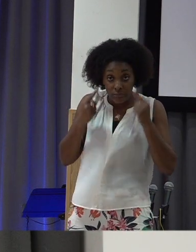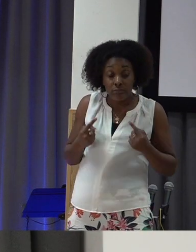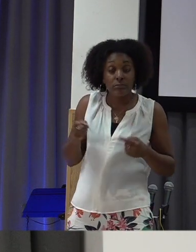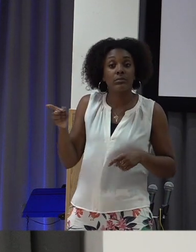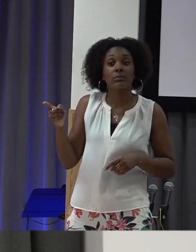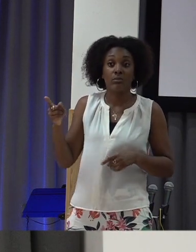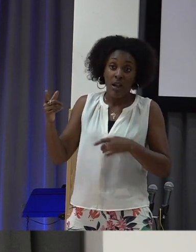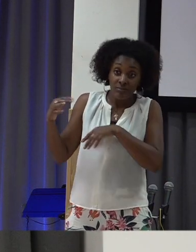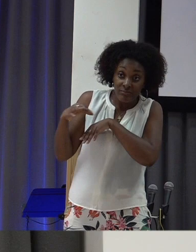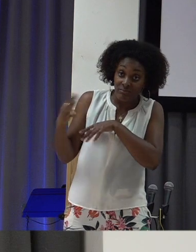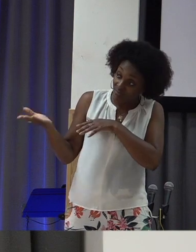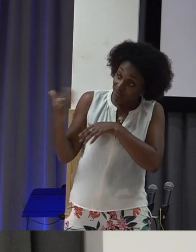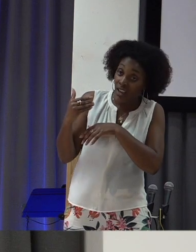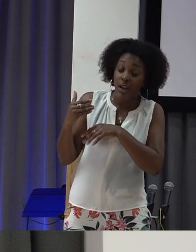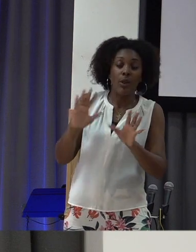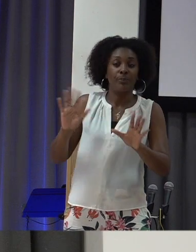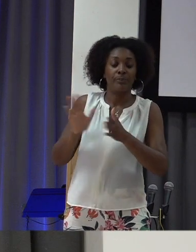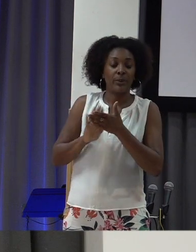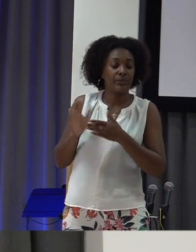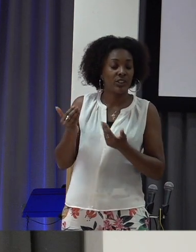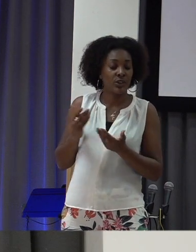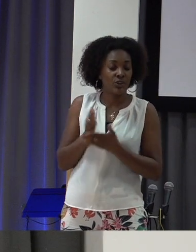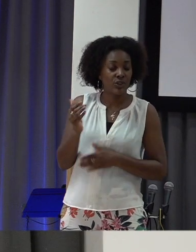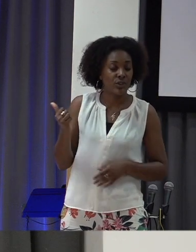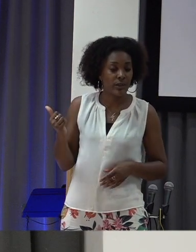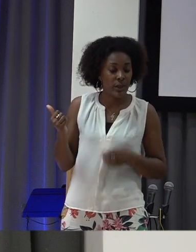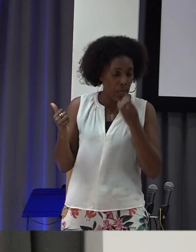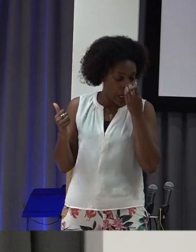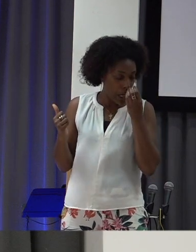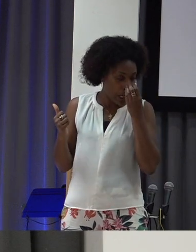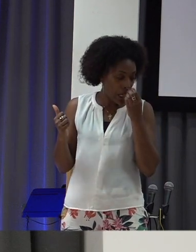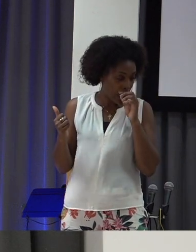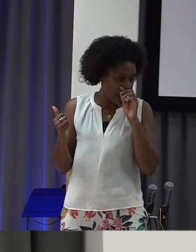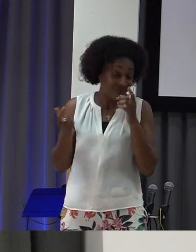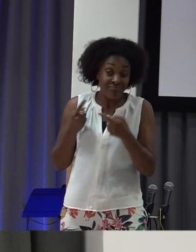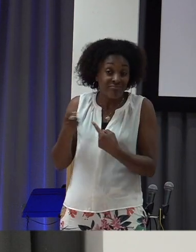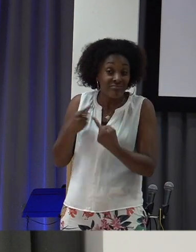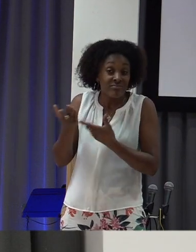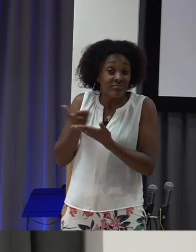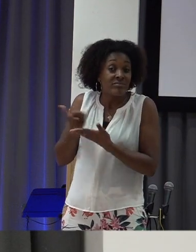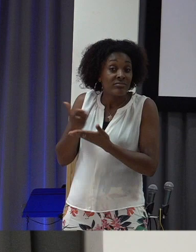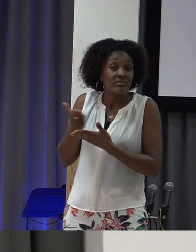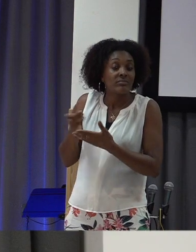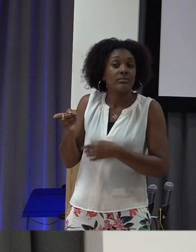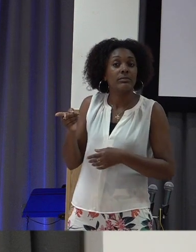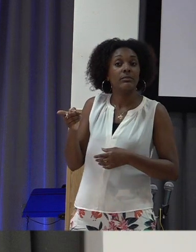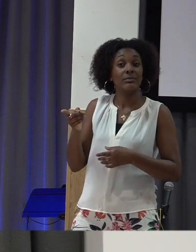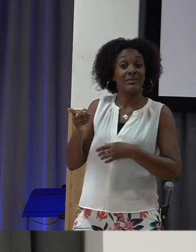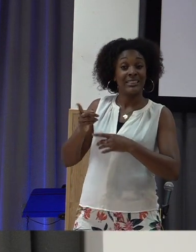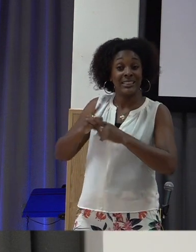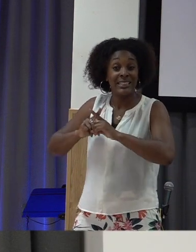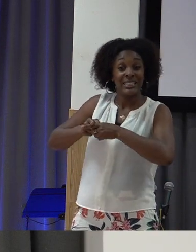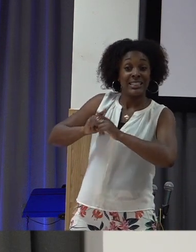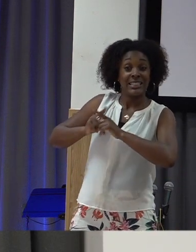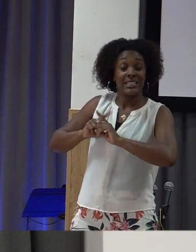je l'ai amené dans ses derniers retranchements. Enfin, c'est le Saint-Esprit qui l'a fait. Hein. Et il n'est plus devenu rabbin. Il